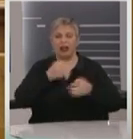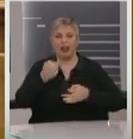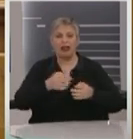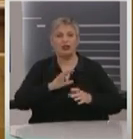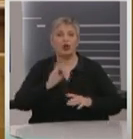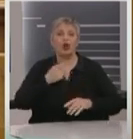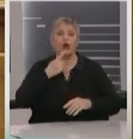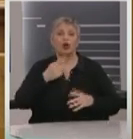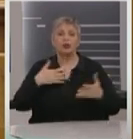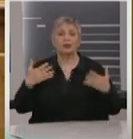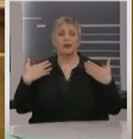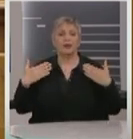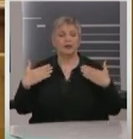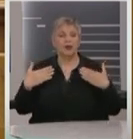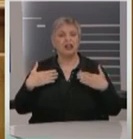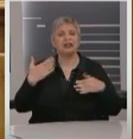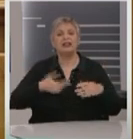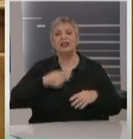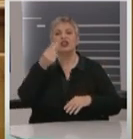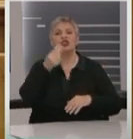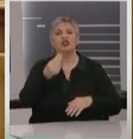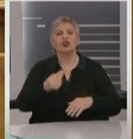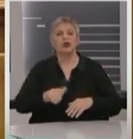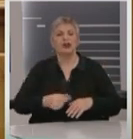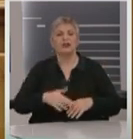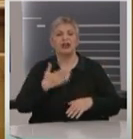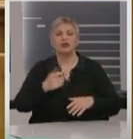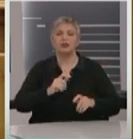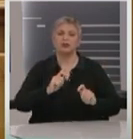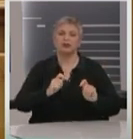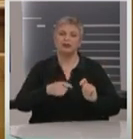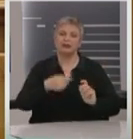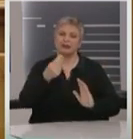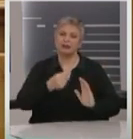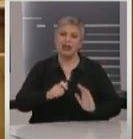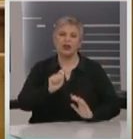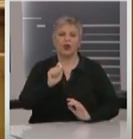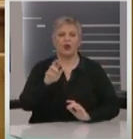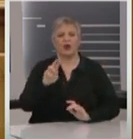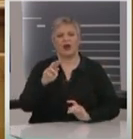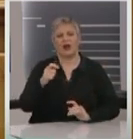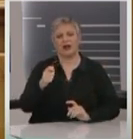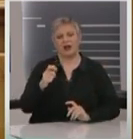και σκίτσα του Αρκά, αλλά τα στοιχεία δεν τα διαβάζετε. Λοιπόν, να σας πω και ένα ακόμα που είναι σημαντικό.